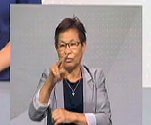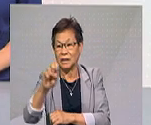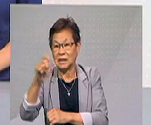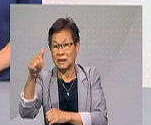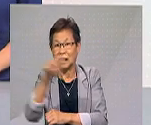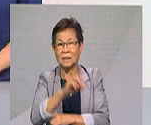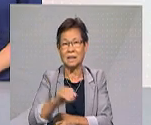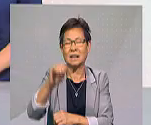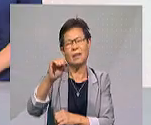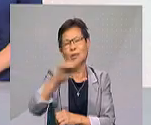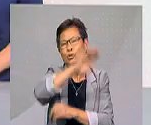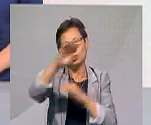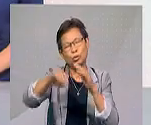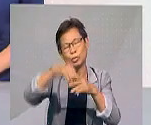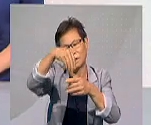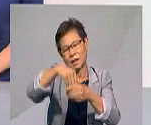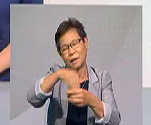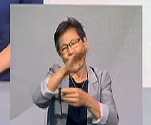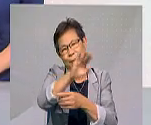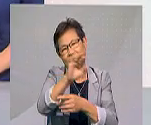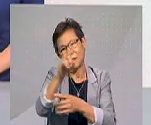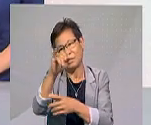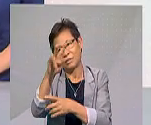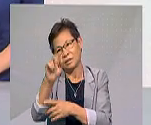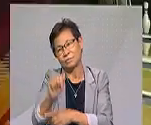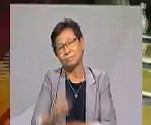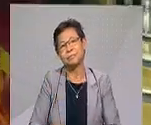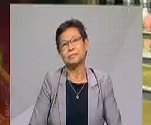juga Iwal, semuanya dalam Bidiva.